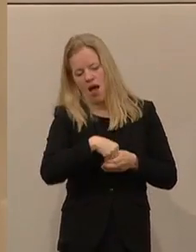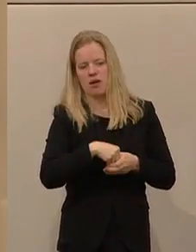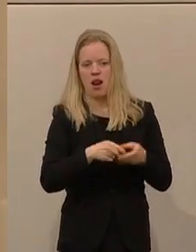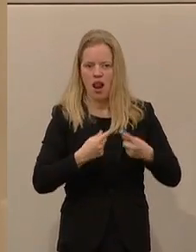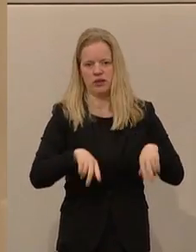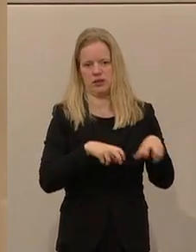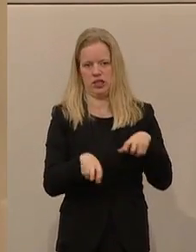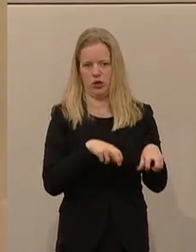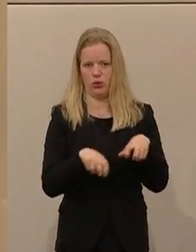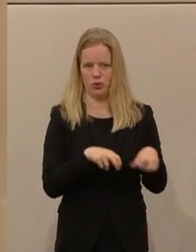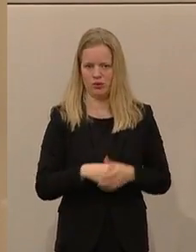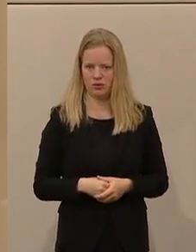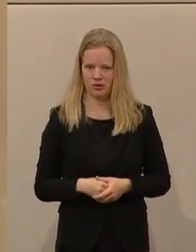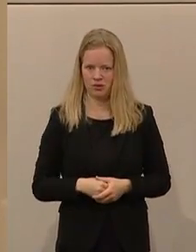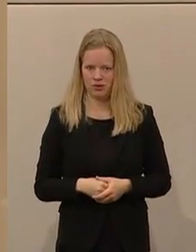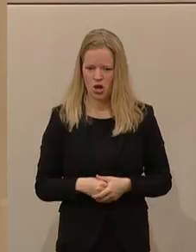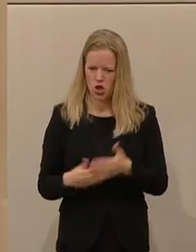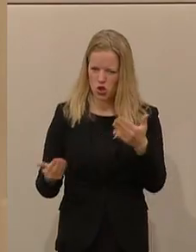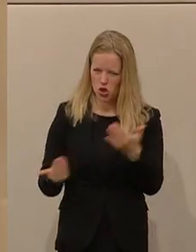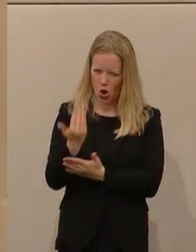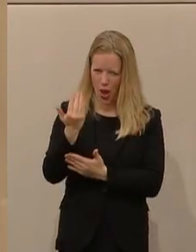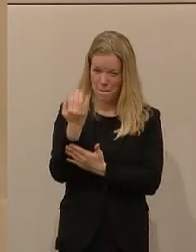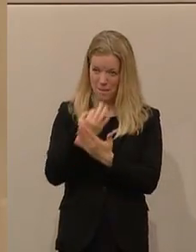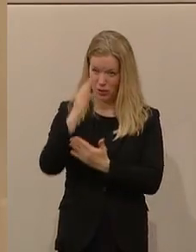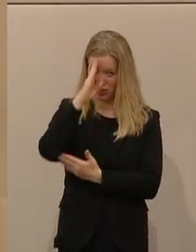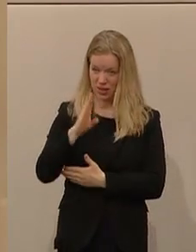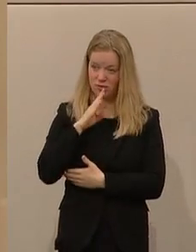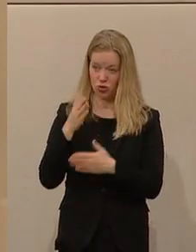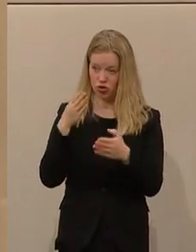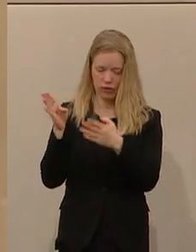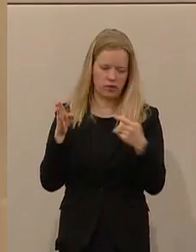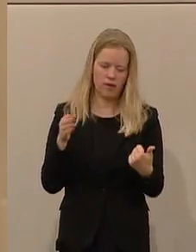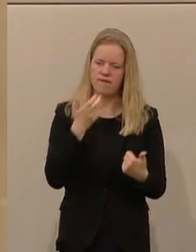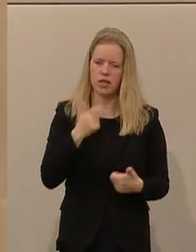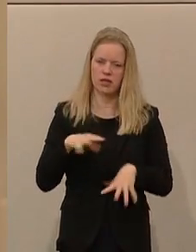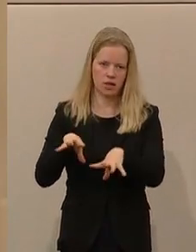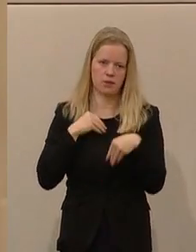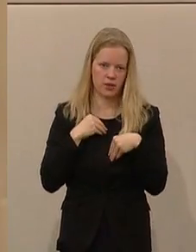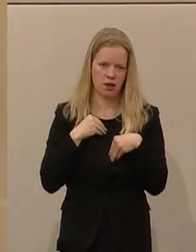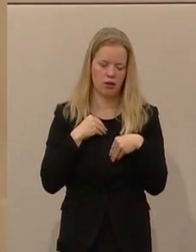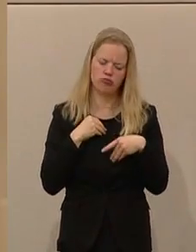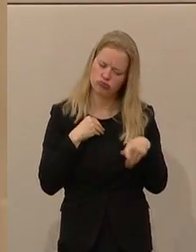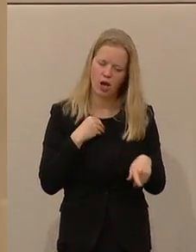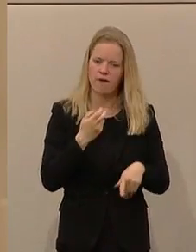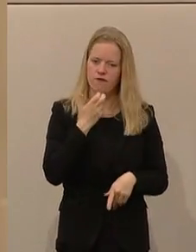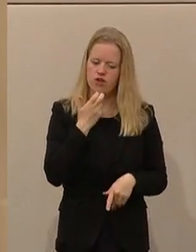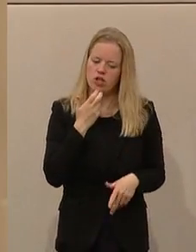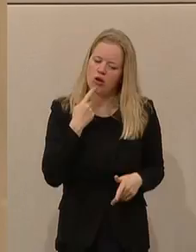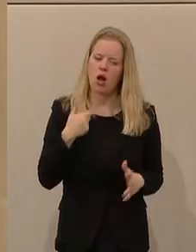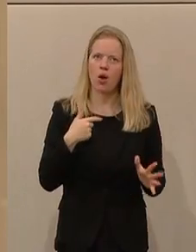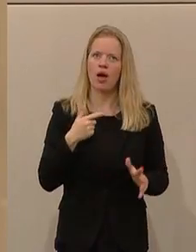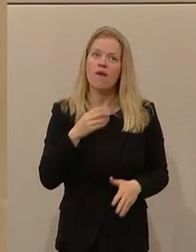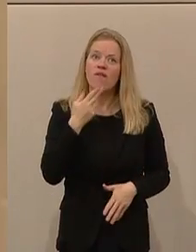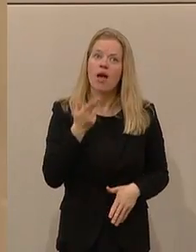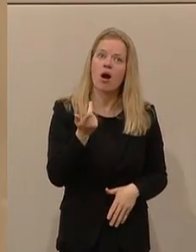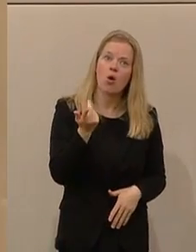Sie wollen also die missglückte neue Bildungsdirektion nicht einmal als solche akzeptieren, sondern behalten sich zum Beispiel die Direktorenbestellung direkt